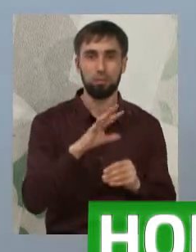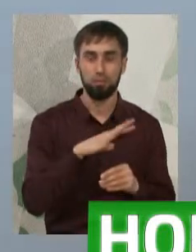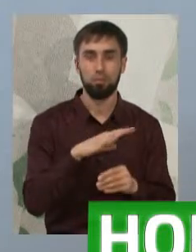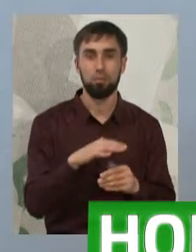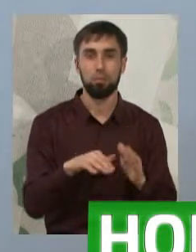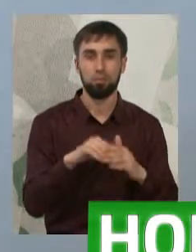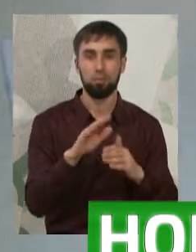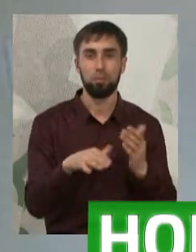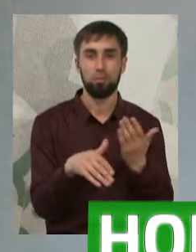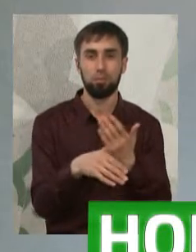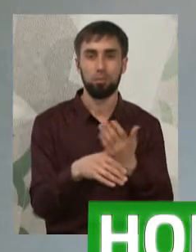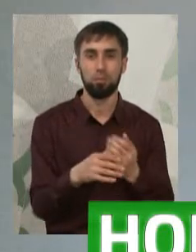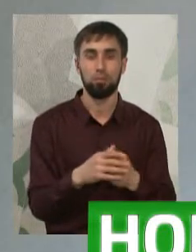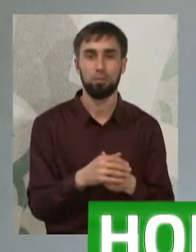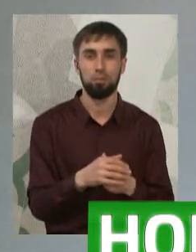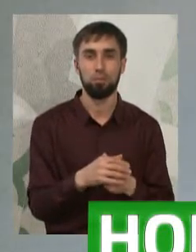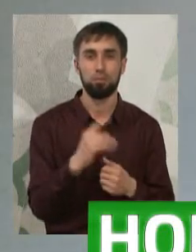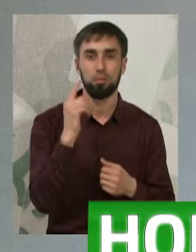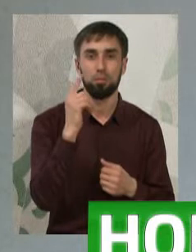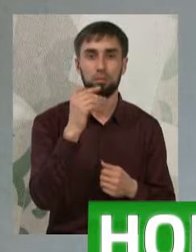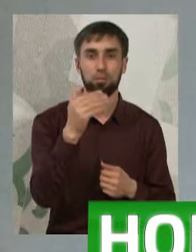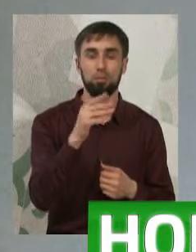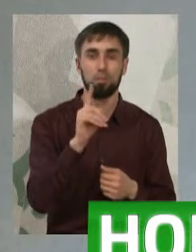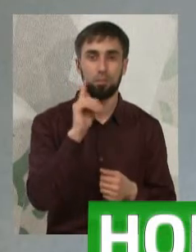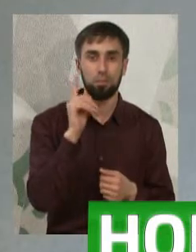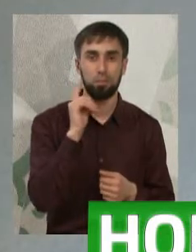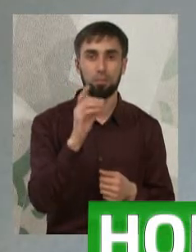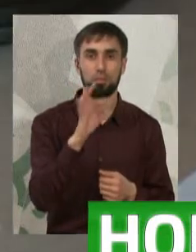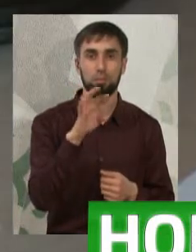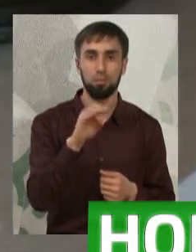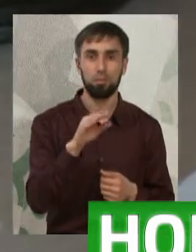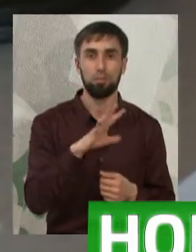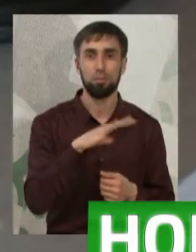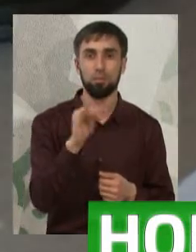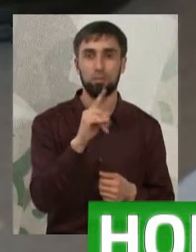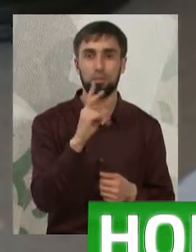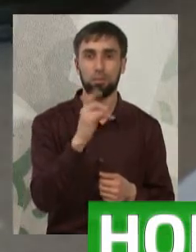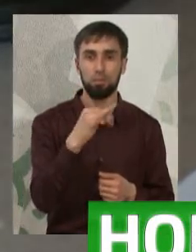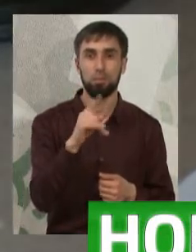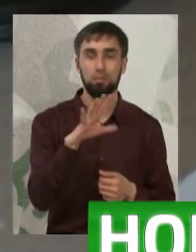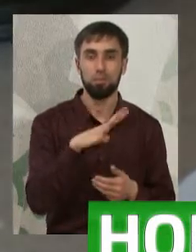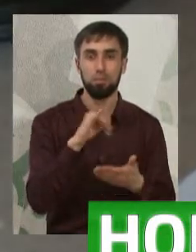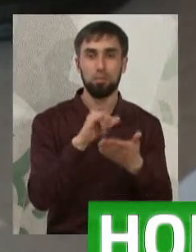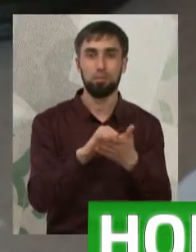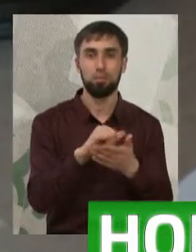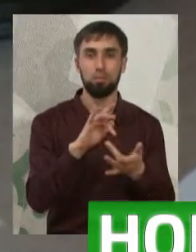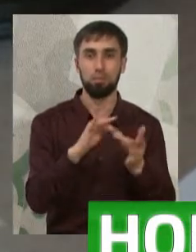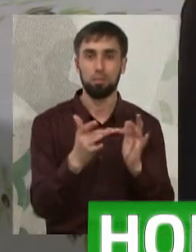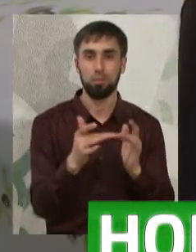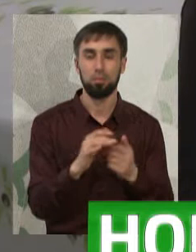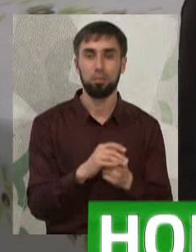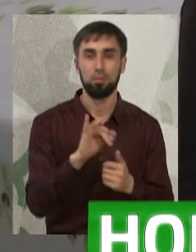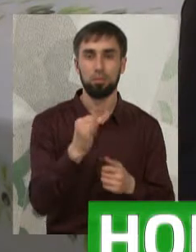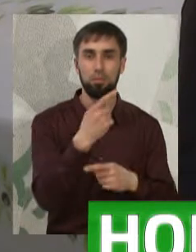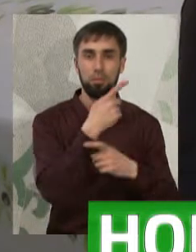рука помощи. Представители молодежного совета из Нестеровского разместили новость о несчастном случае в социальных сетях и